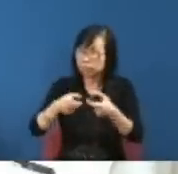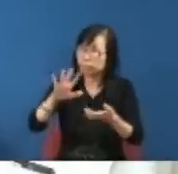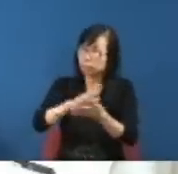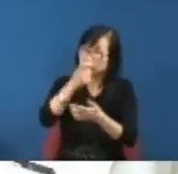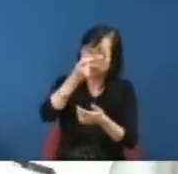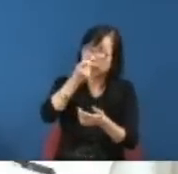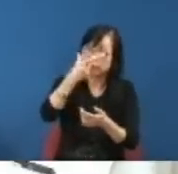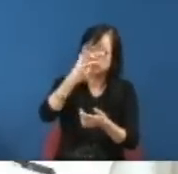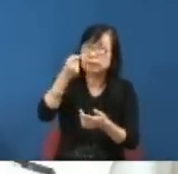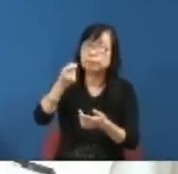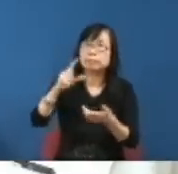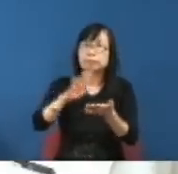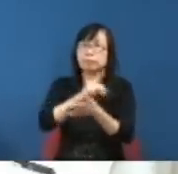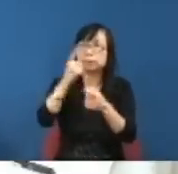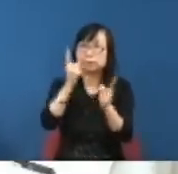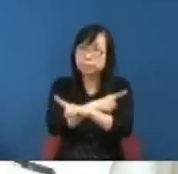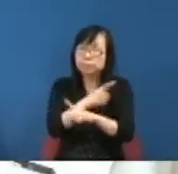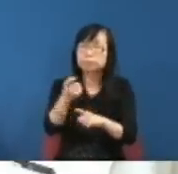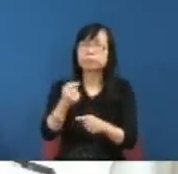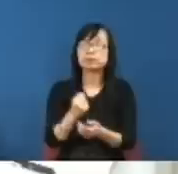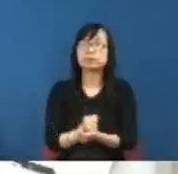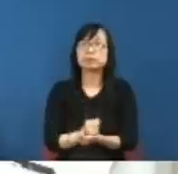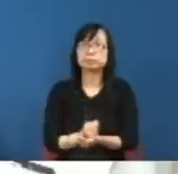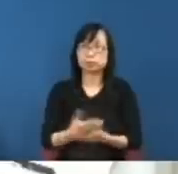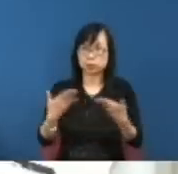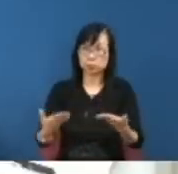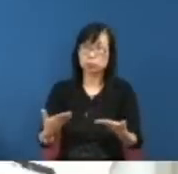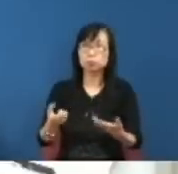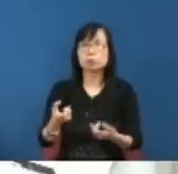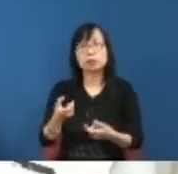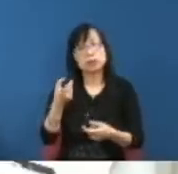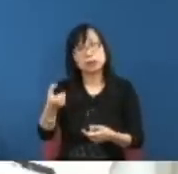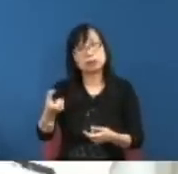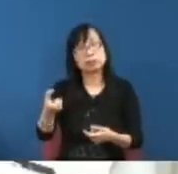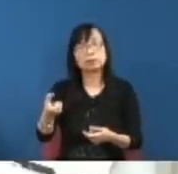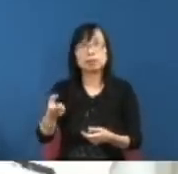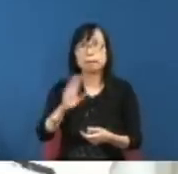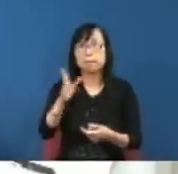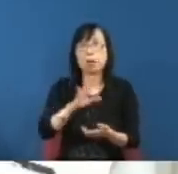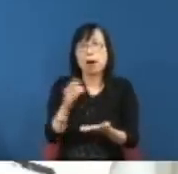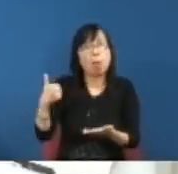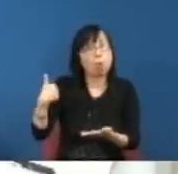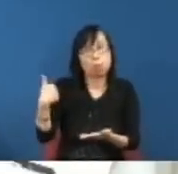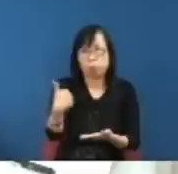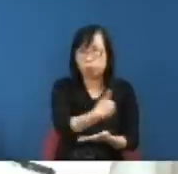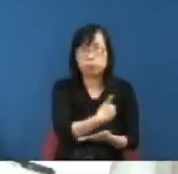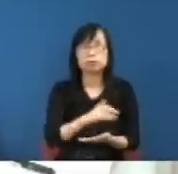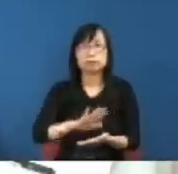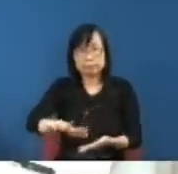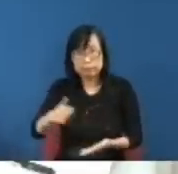1980年代去到呢個2010年代。雖然而家個發展唔可以講話係一帆風順，精神上，但